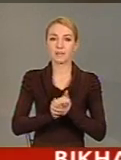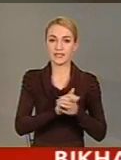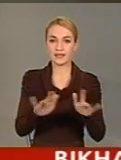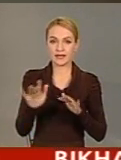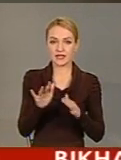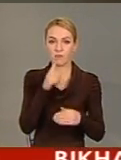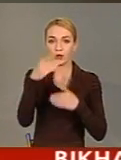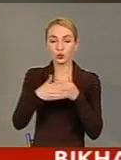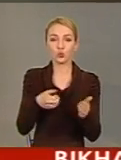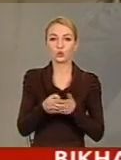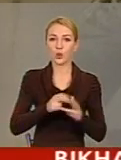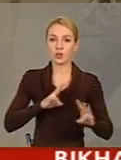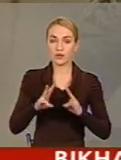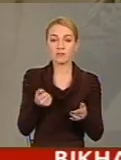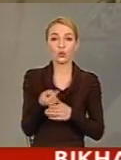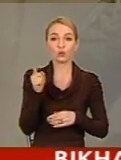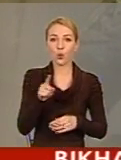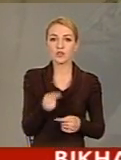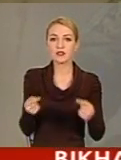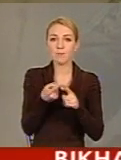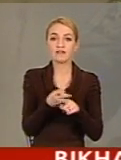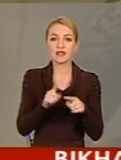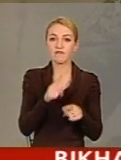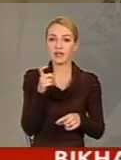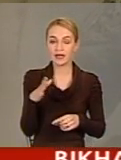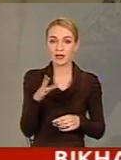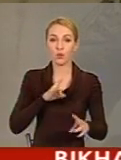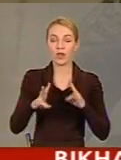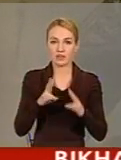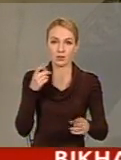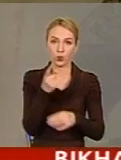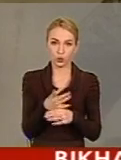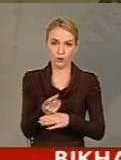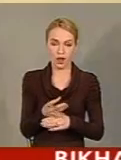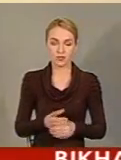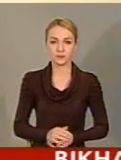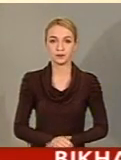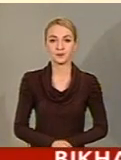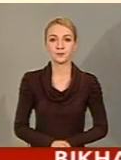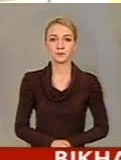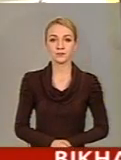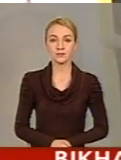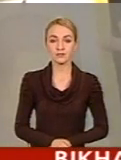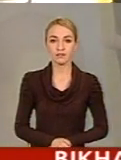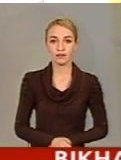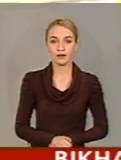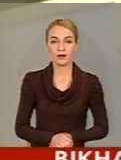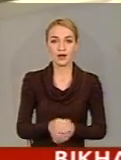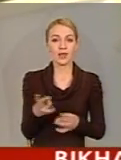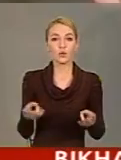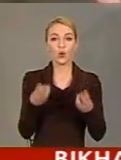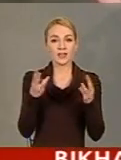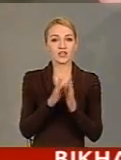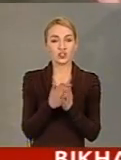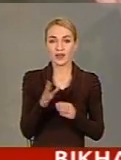діїв притул до терористів до того ж саме в ці хвилини бойовики по них луплять реять книжки не горить